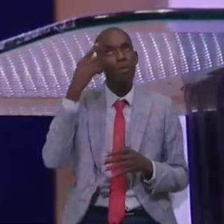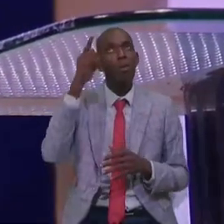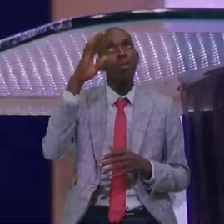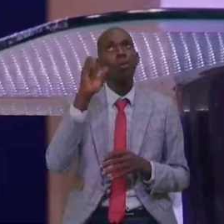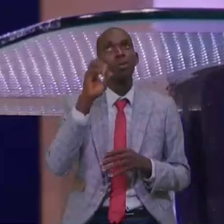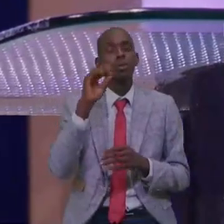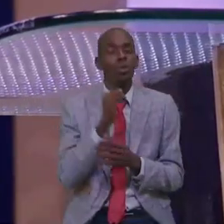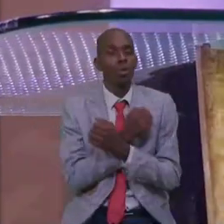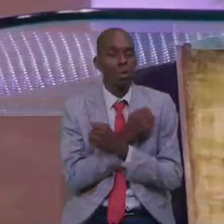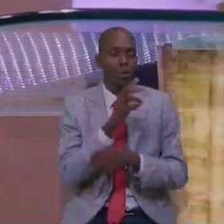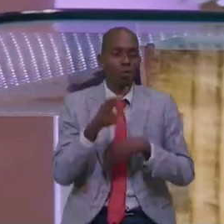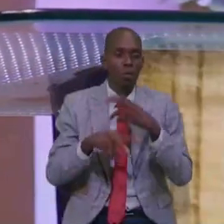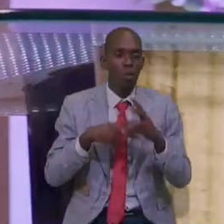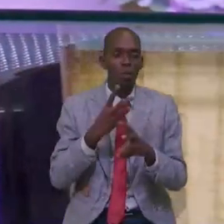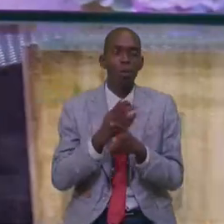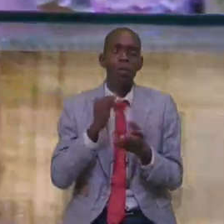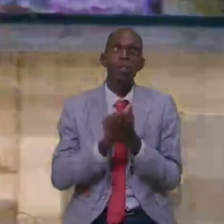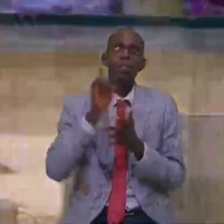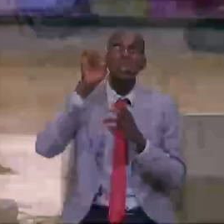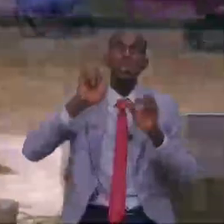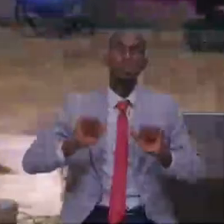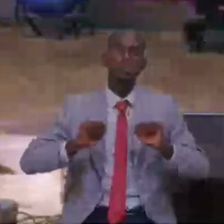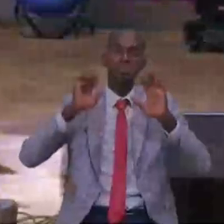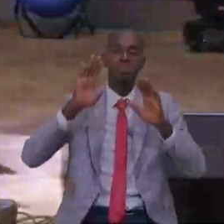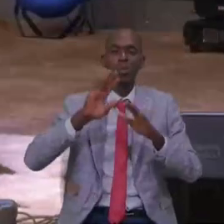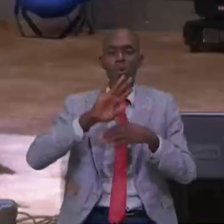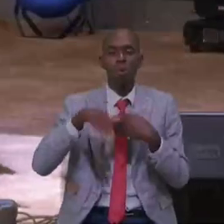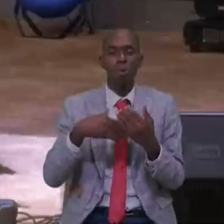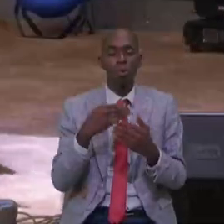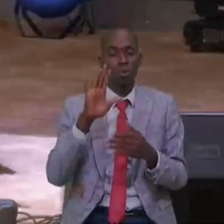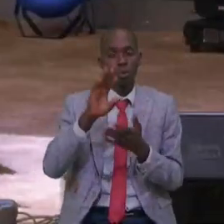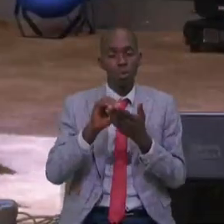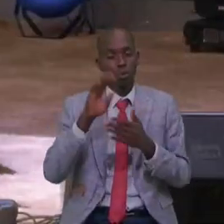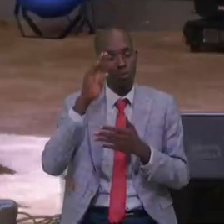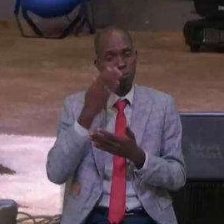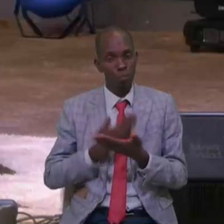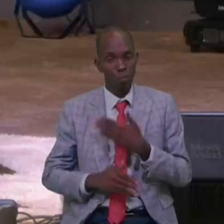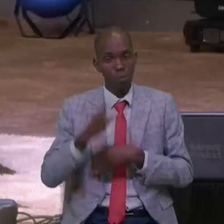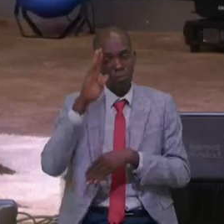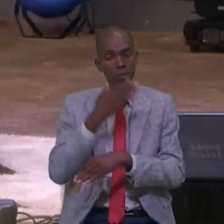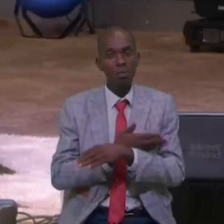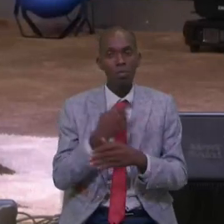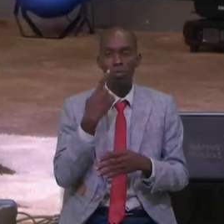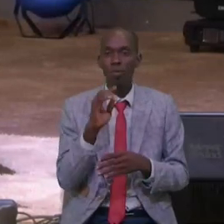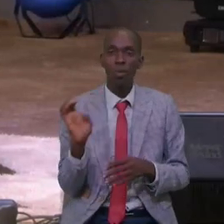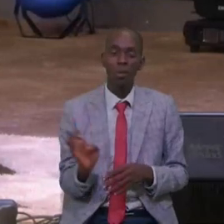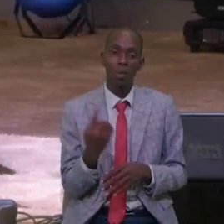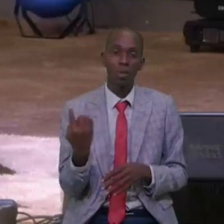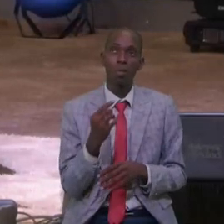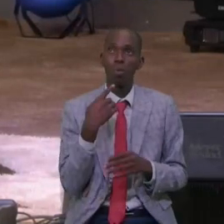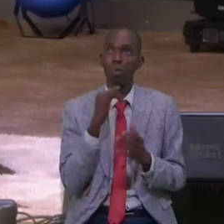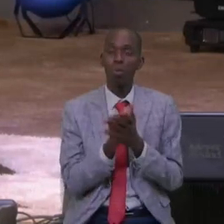le monde qu'il a donné son Fils unique, afin que quiconque croit en lui ne périsse point, mais qu'il ait la